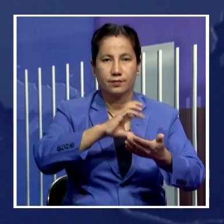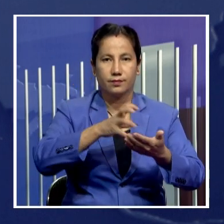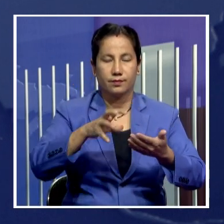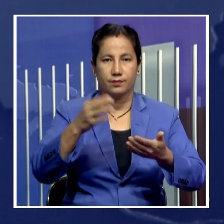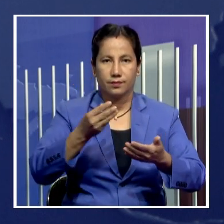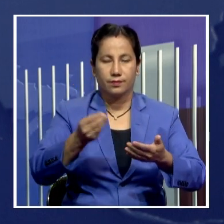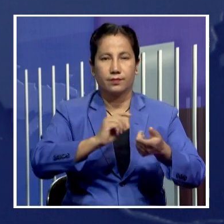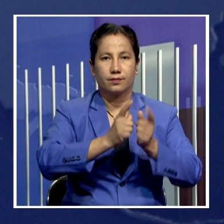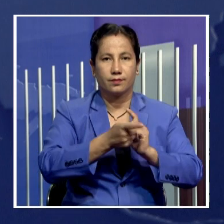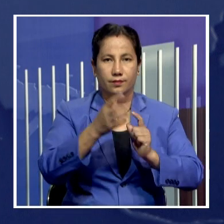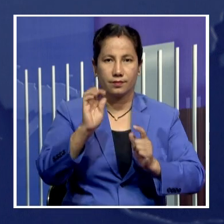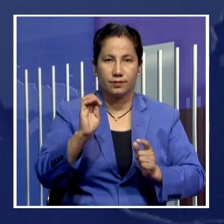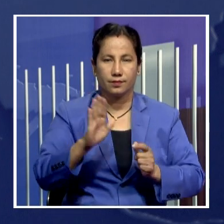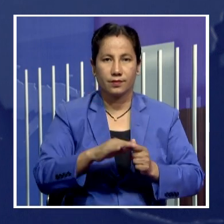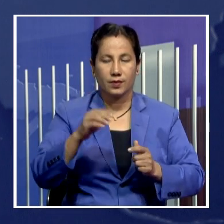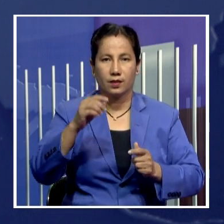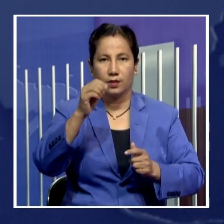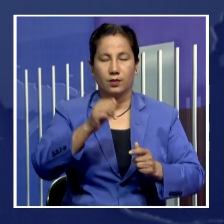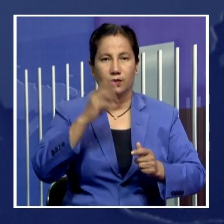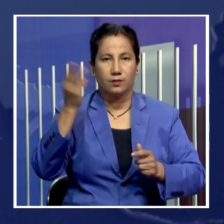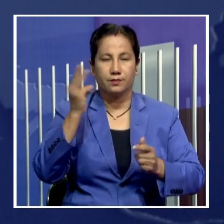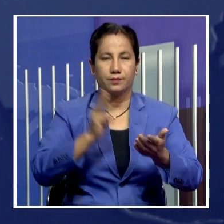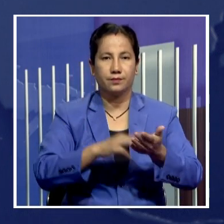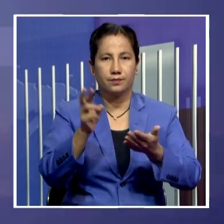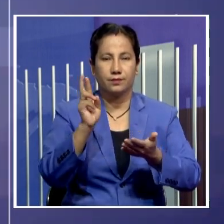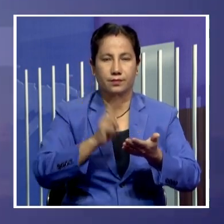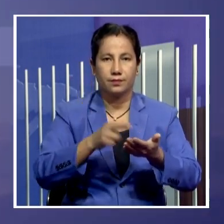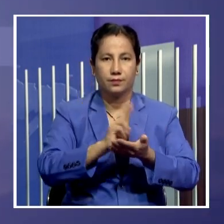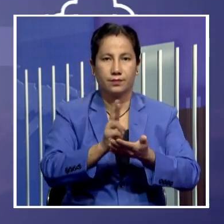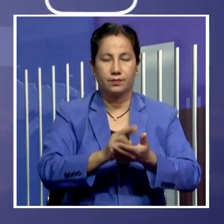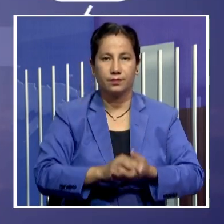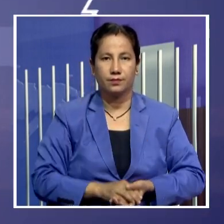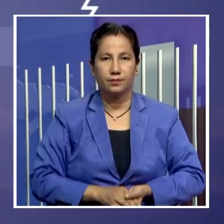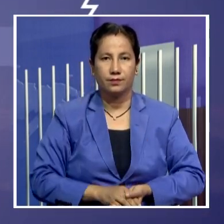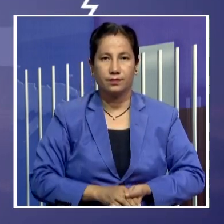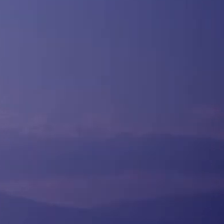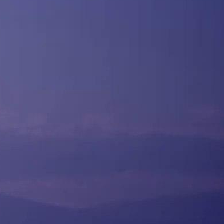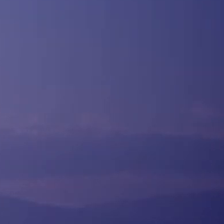आंशिकदेखि सामान्य बदली रहनेछ। अब मौसम सम्बन्धी थप विवरण।